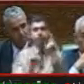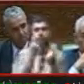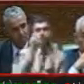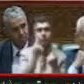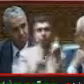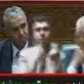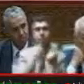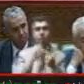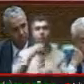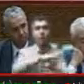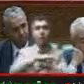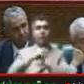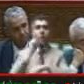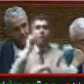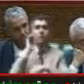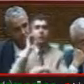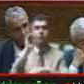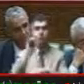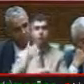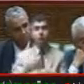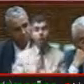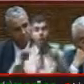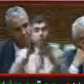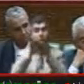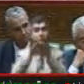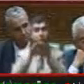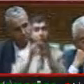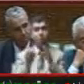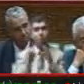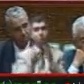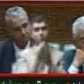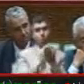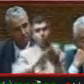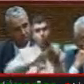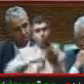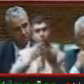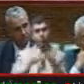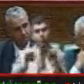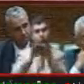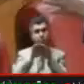هناك يعني عدم التزام بين المسؤوليات